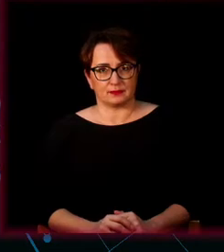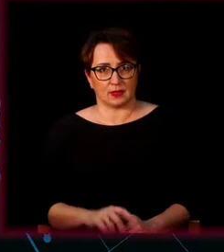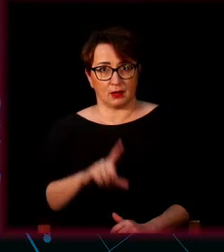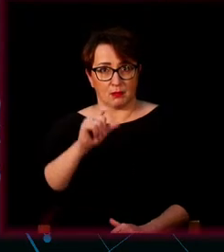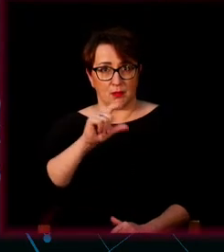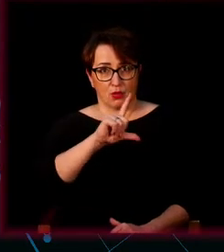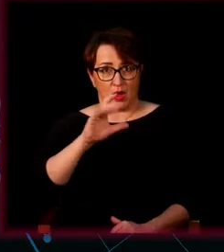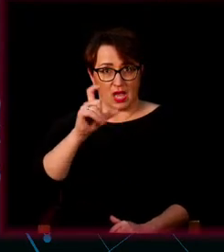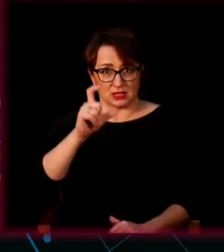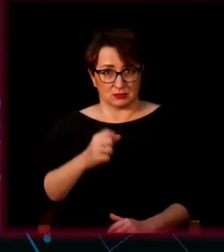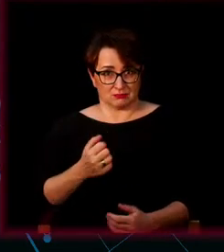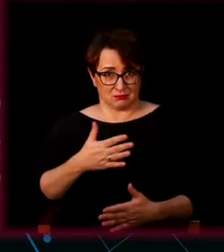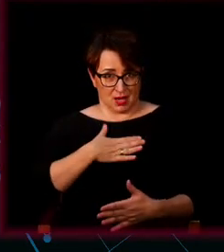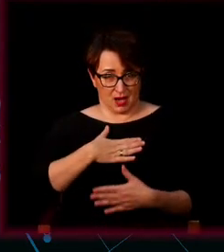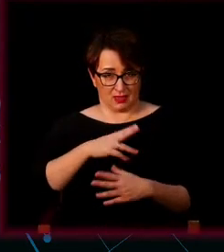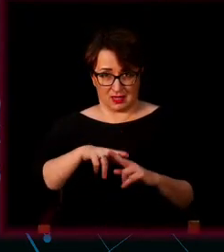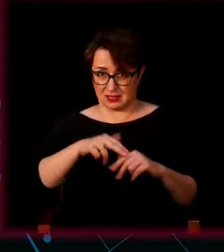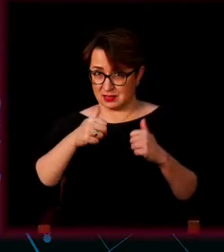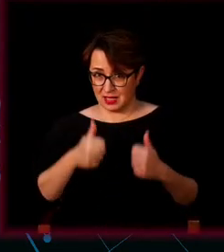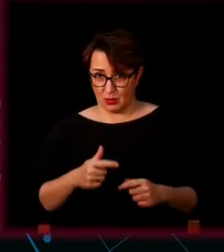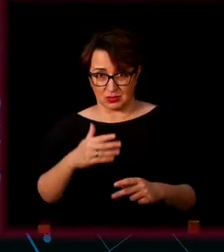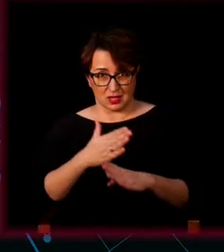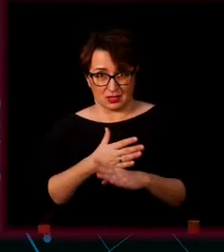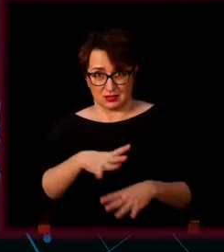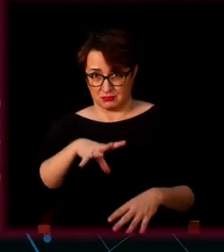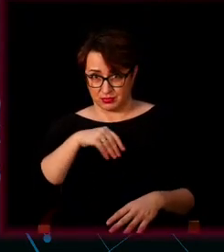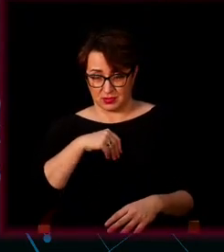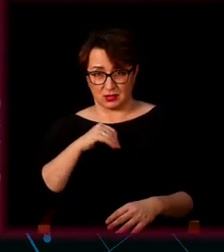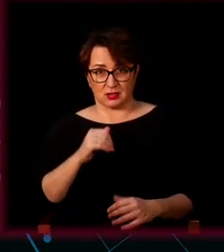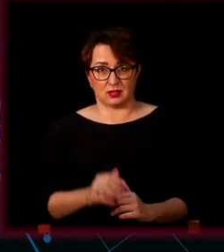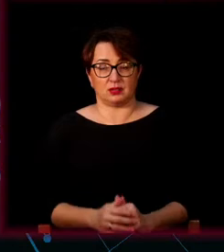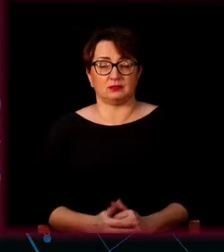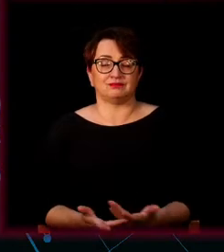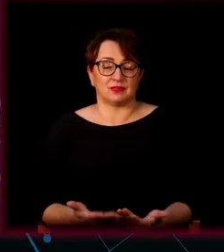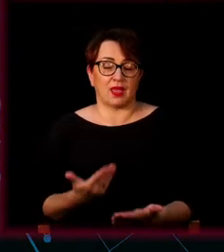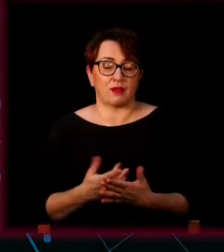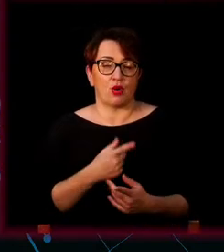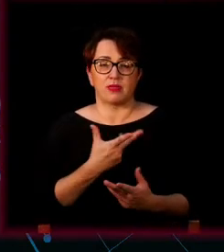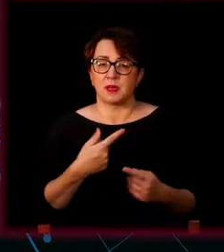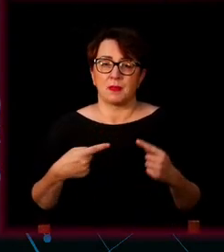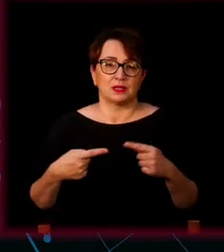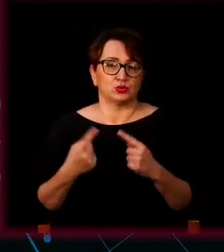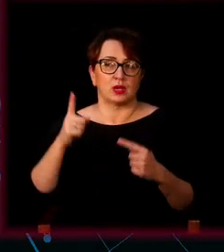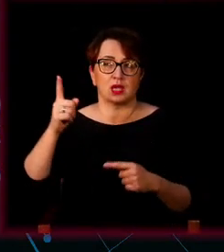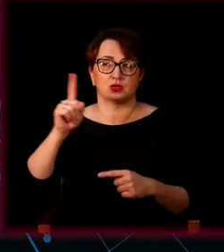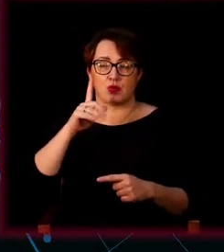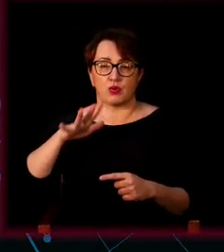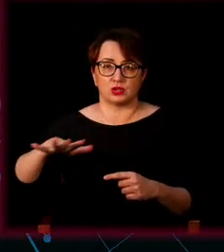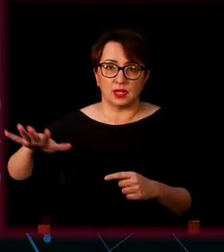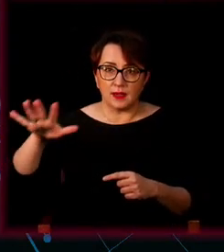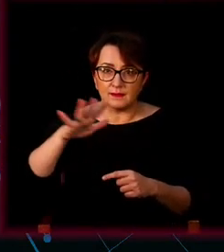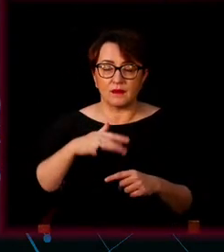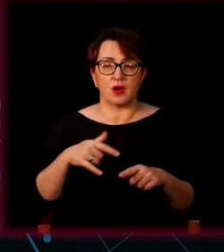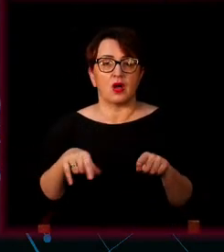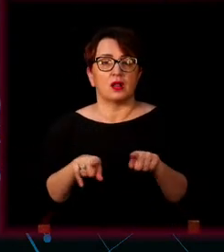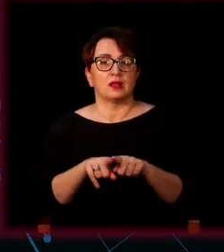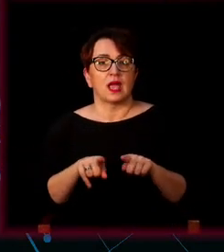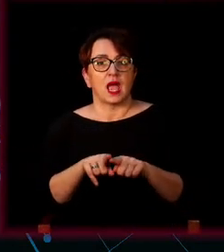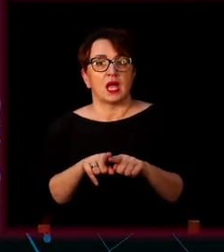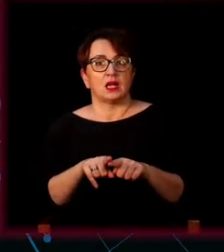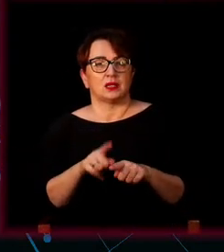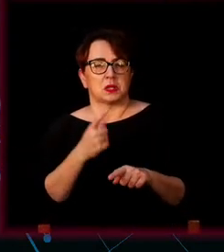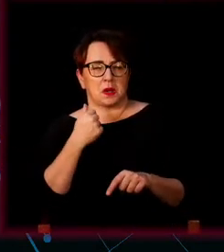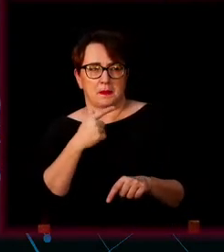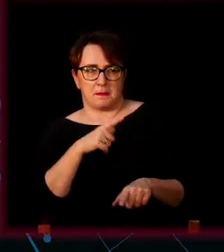upłciowionym i cały czas właśnie seksualnym. Także on w pewnym sensie nie przystaje i do tego społeczeństwa i też jest dosyć